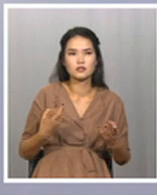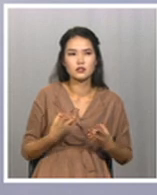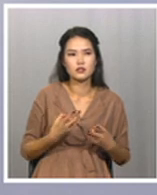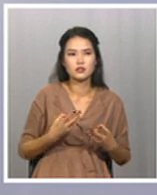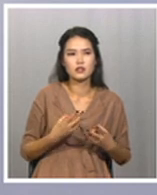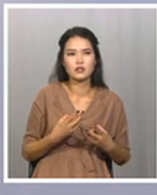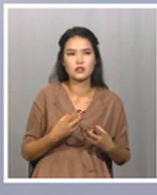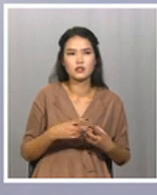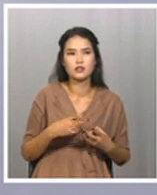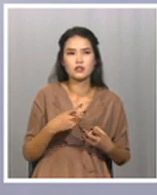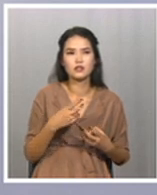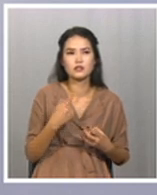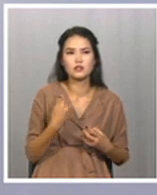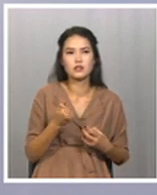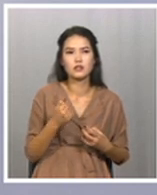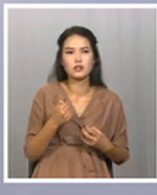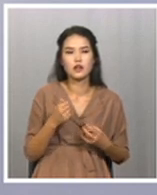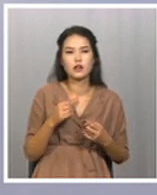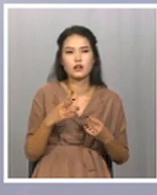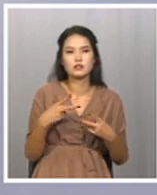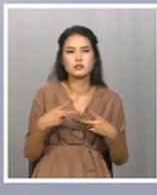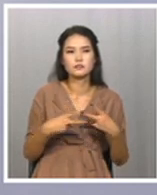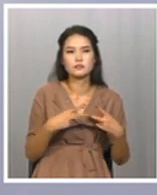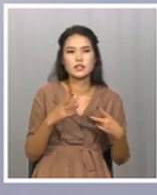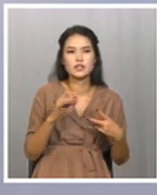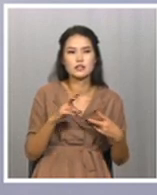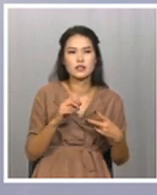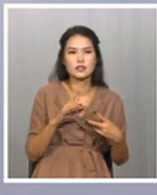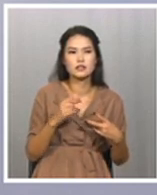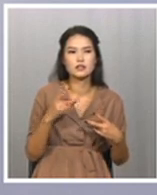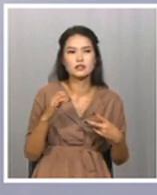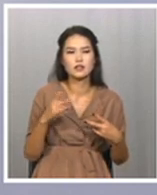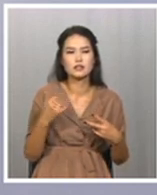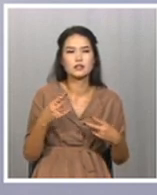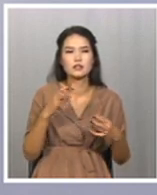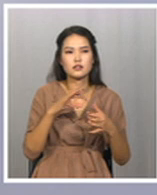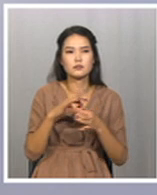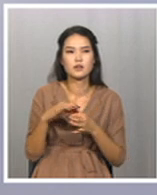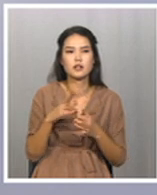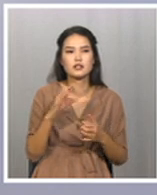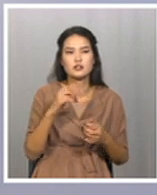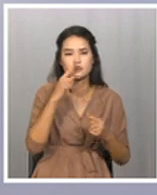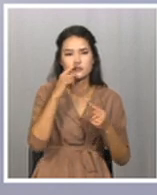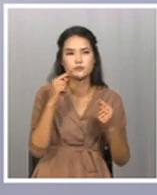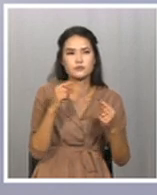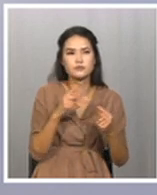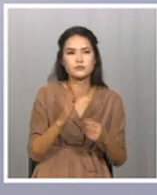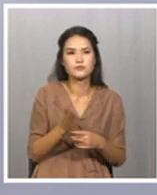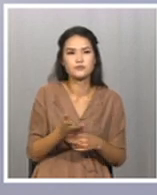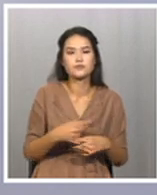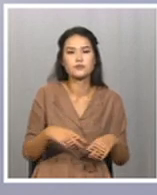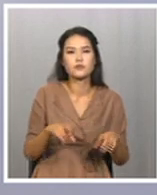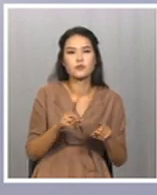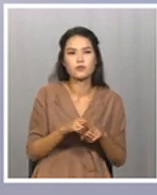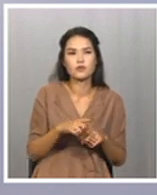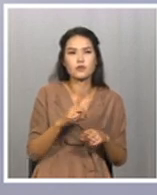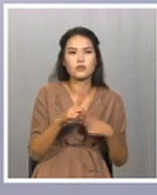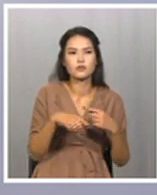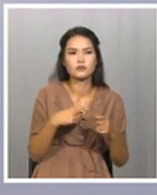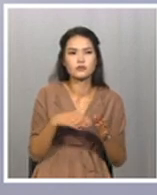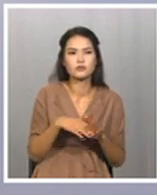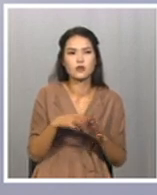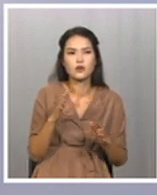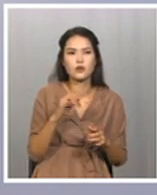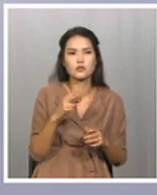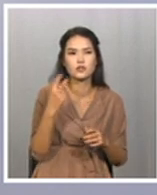мен тангенс альфаны байланыстыратын біз тепе-теңдікті қарастырған жоқпыз. Бірақ келесідей қылып орындайық. Косинус